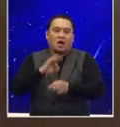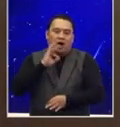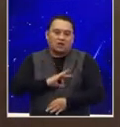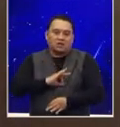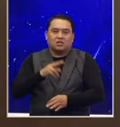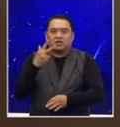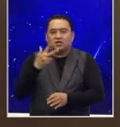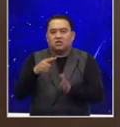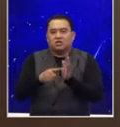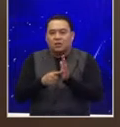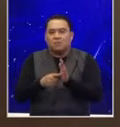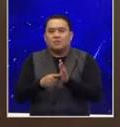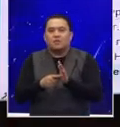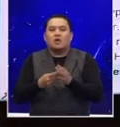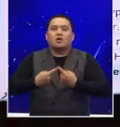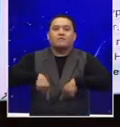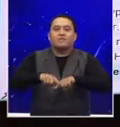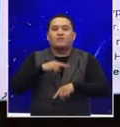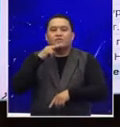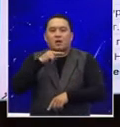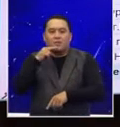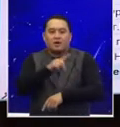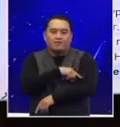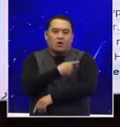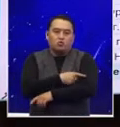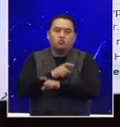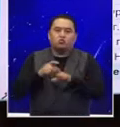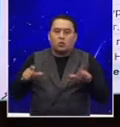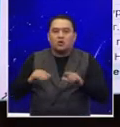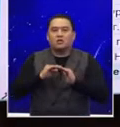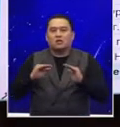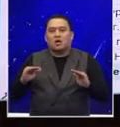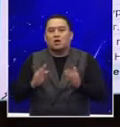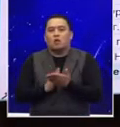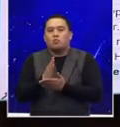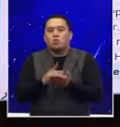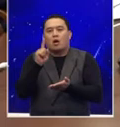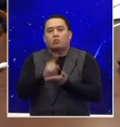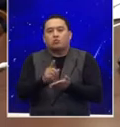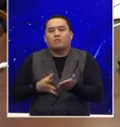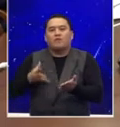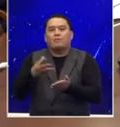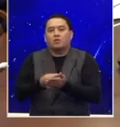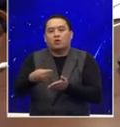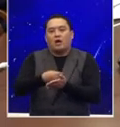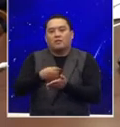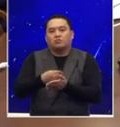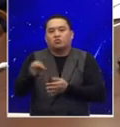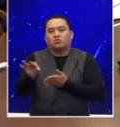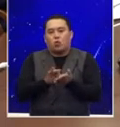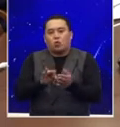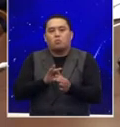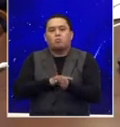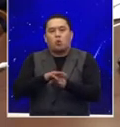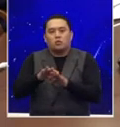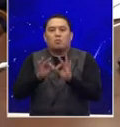37 наименований. Отдельного внимания удостоились врачи и школьники. Медработникам должны быть выплачены компенсации в сроке и в